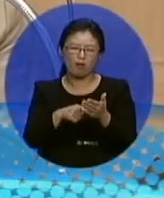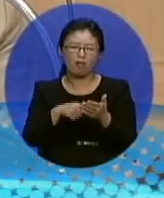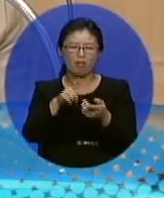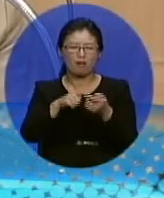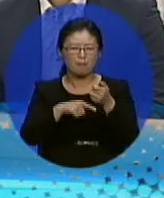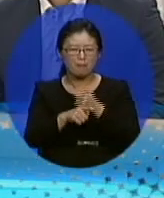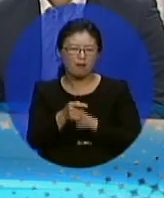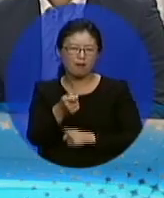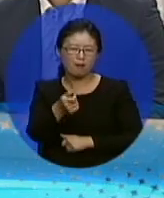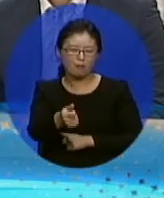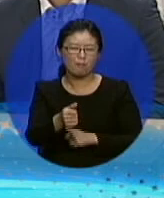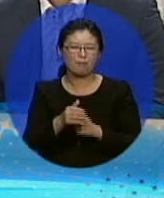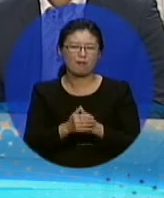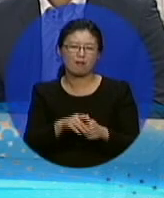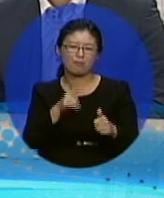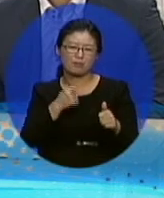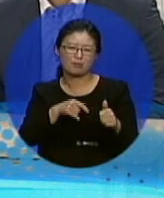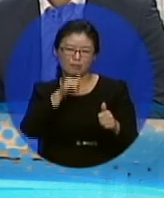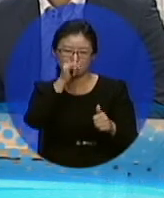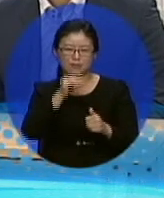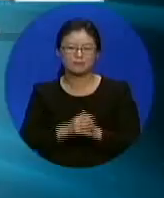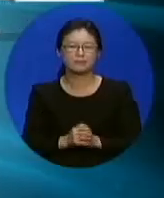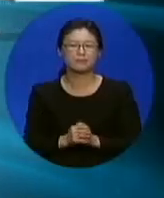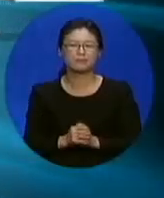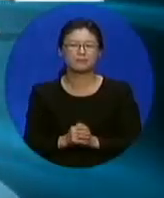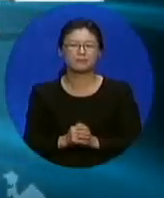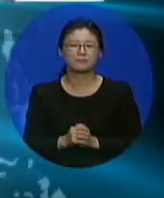제대로 다하지 못하고 있다는 지적이 이어졌습니다.